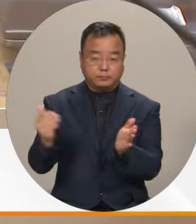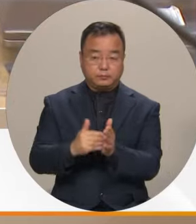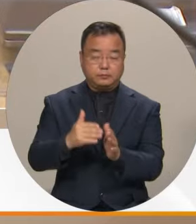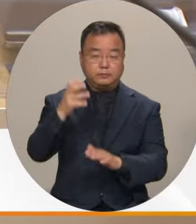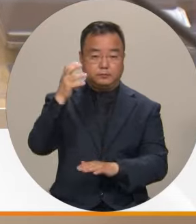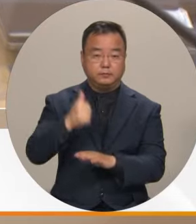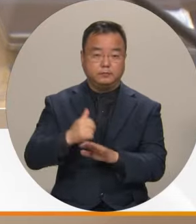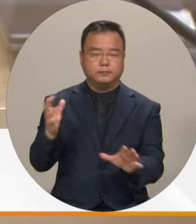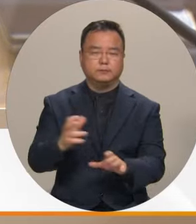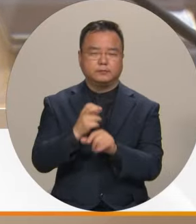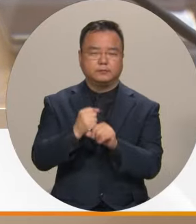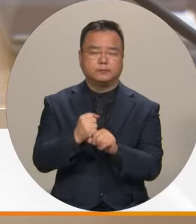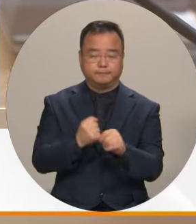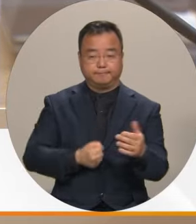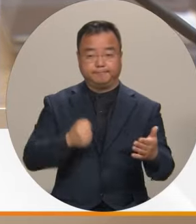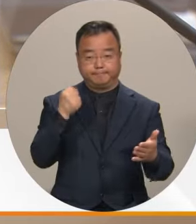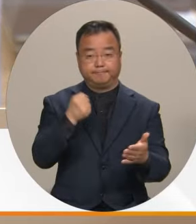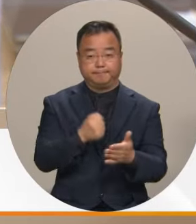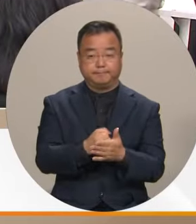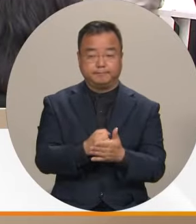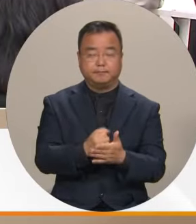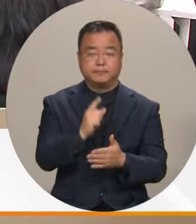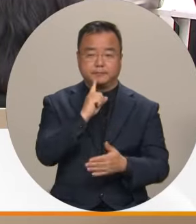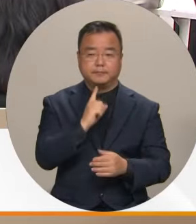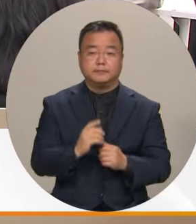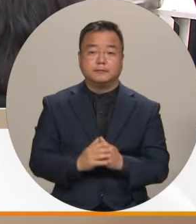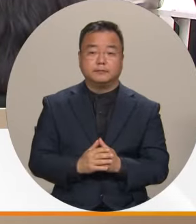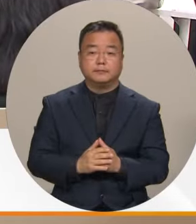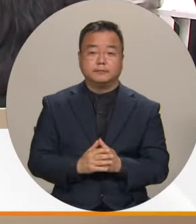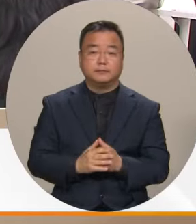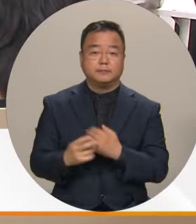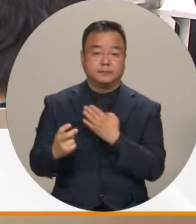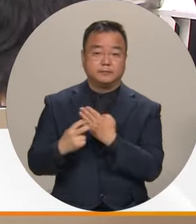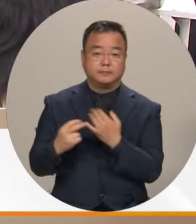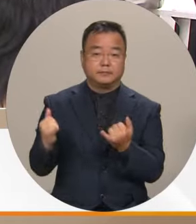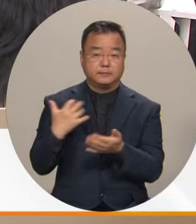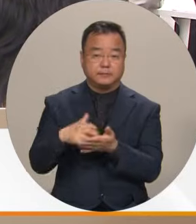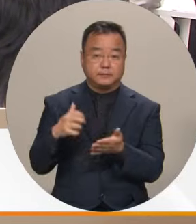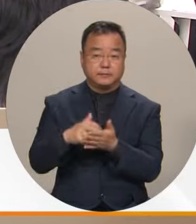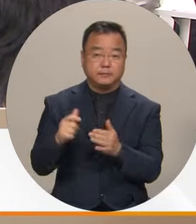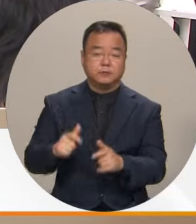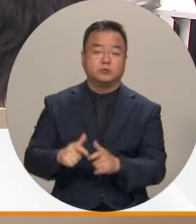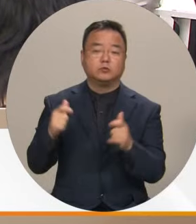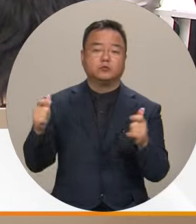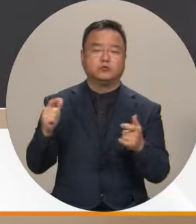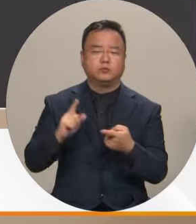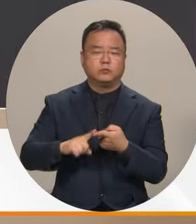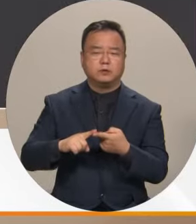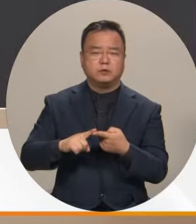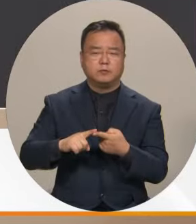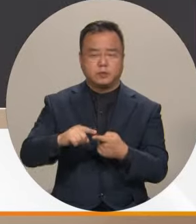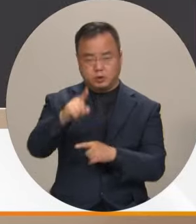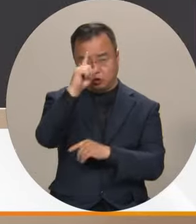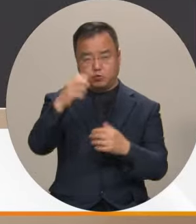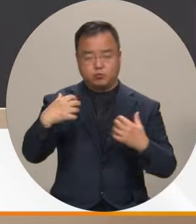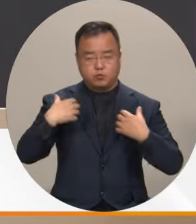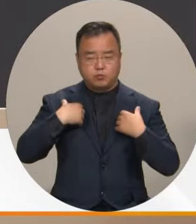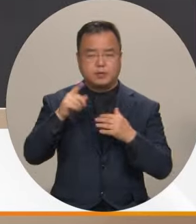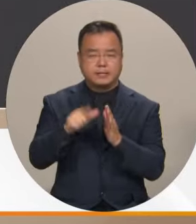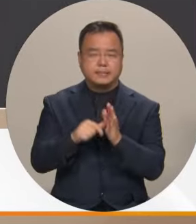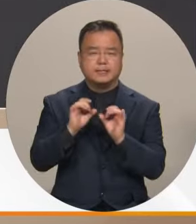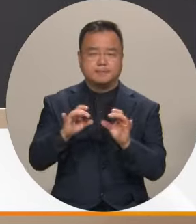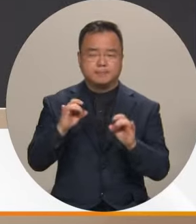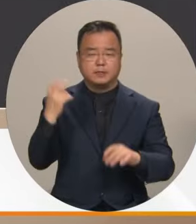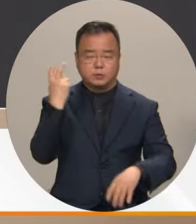결과이 처분에 이르렀다고 봤습니다 어 그리고 또 의사 이역 수급 현황을 주기적으로 정부가 점검을 해서 증원